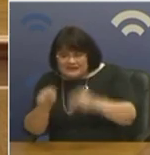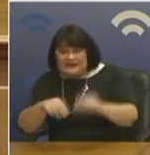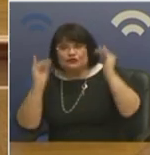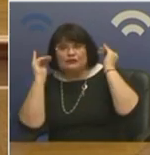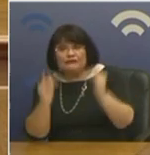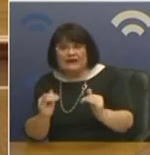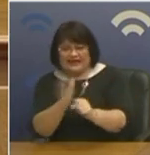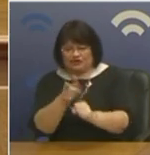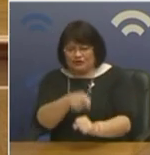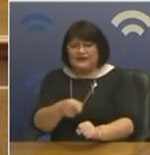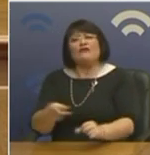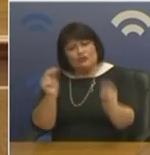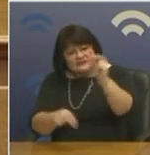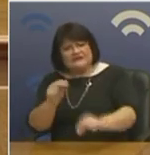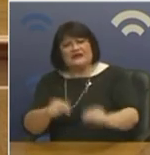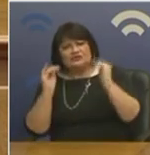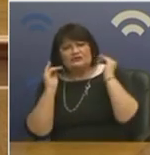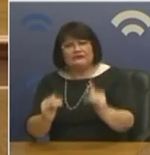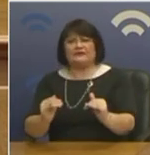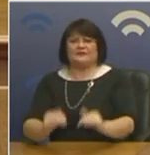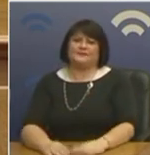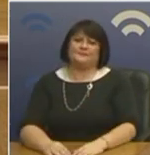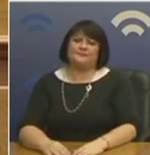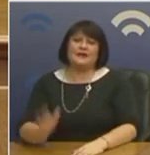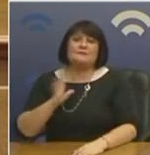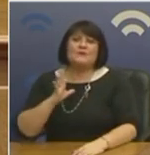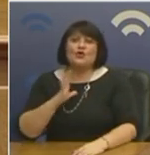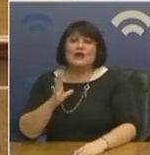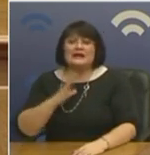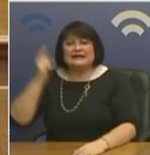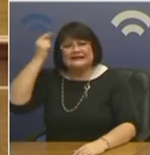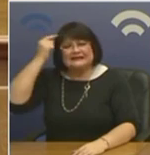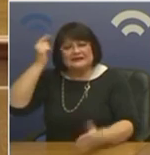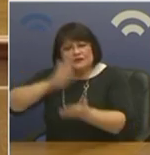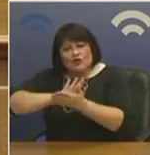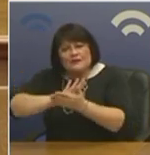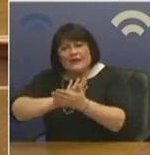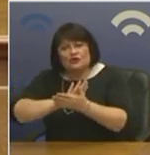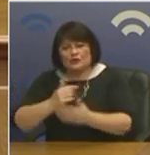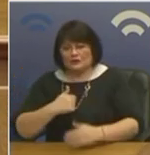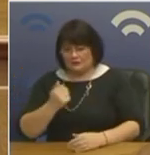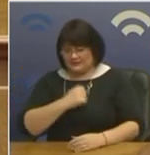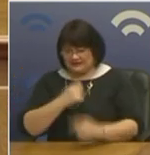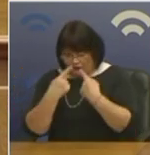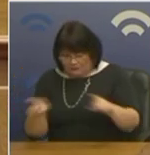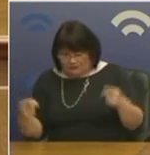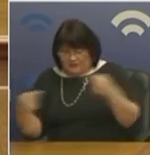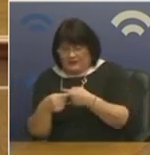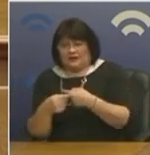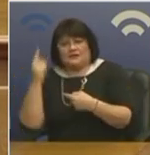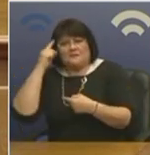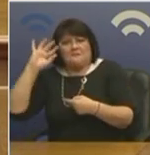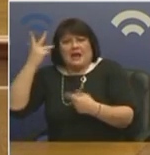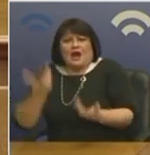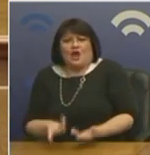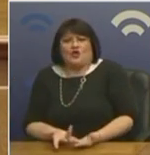που το κατέστρεψε. Διακατέχονται οι περισσότεροι πολίτες από έναν αυτοκτονικό ιδεασμό, ο οποίος είναι στη δική μου λογική λίγο παράλογος. Δεν μπορεί η